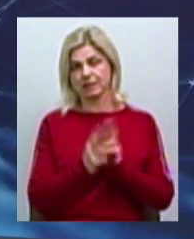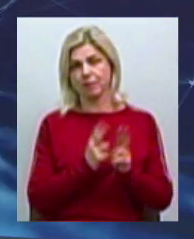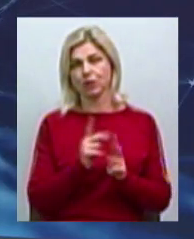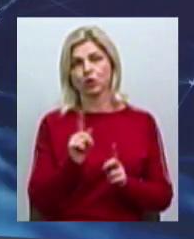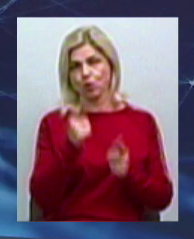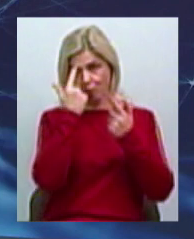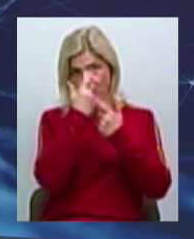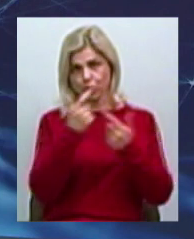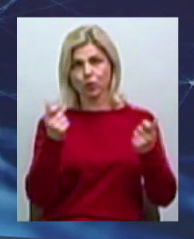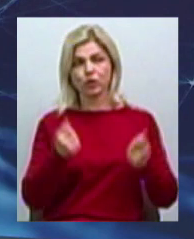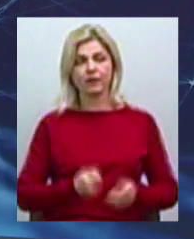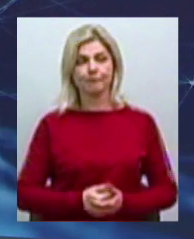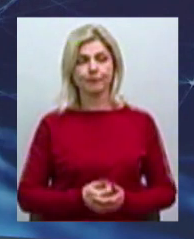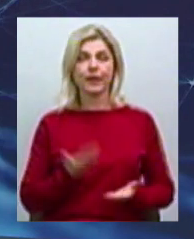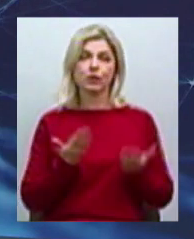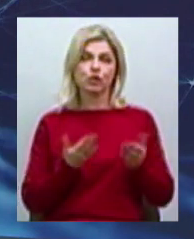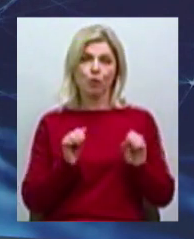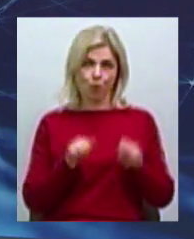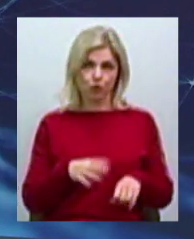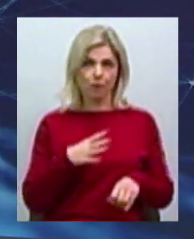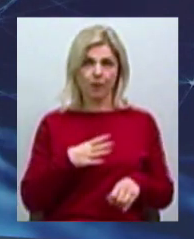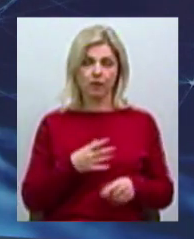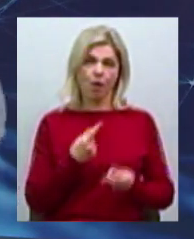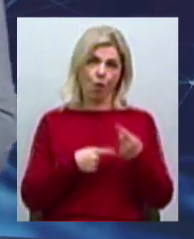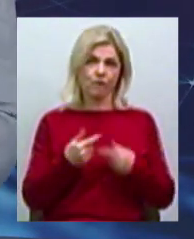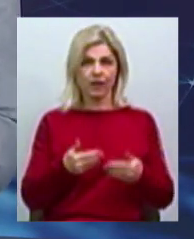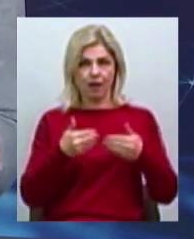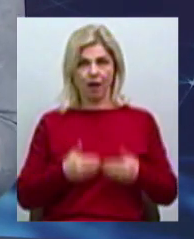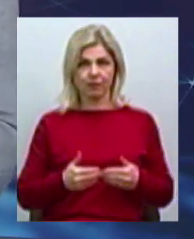проголошені? Чи може бути відкат?